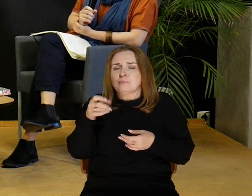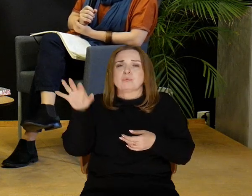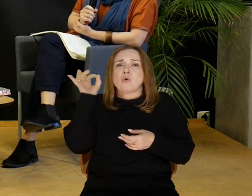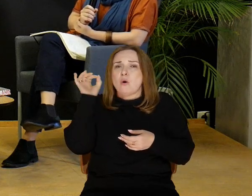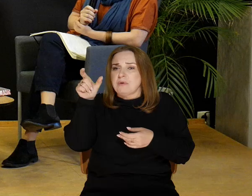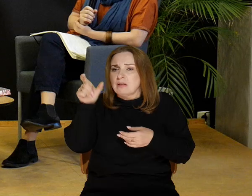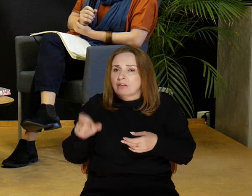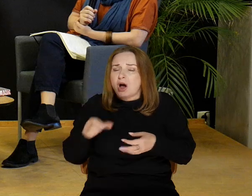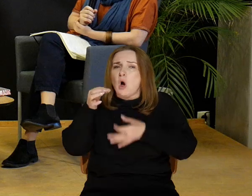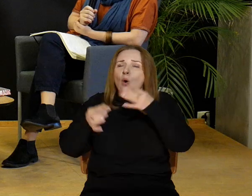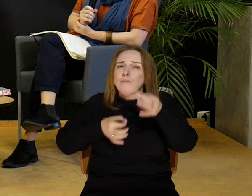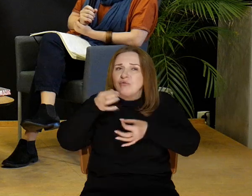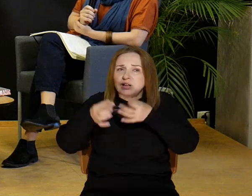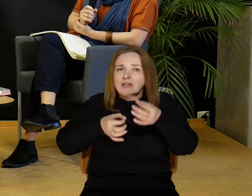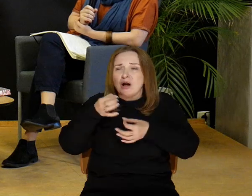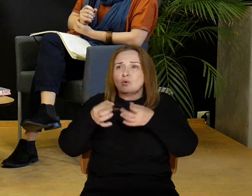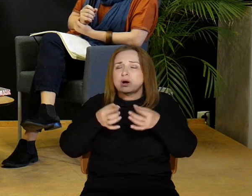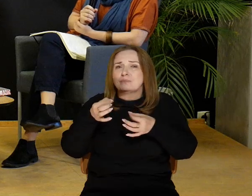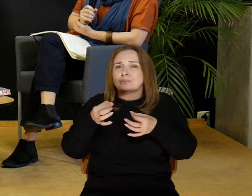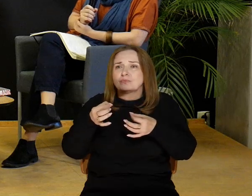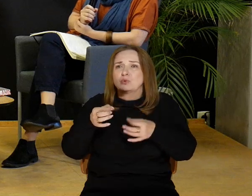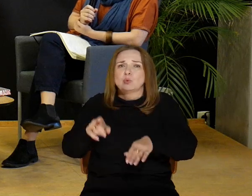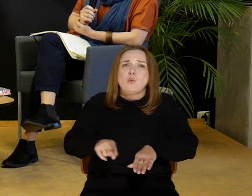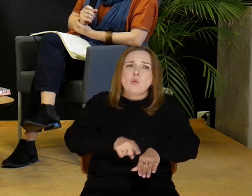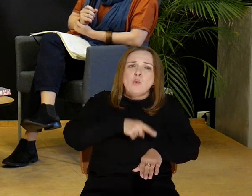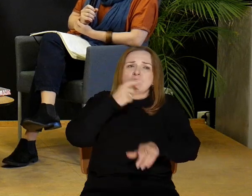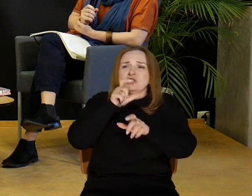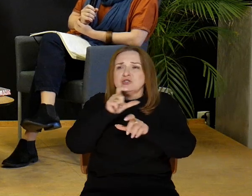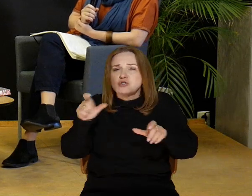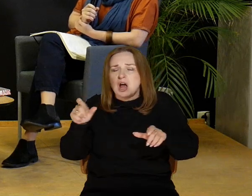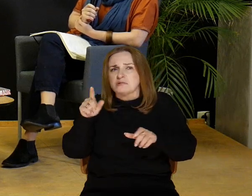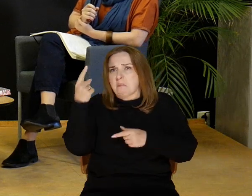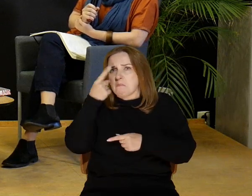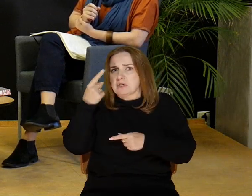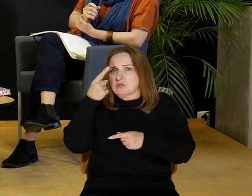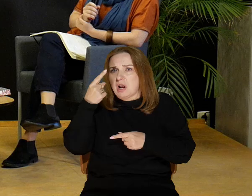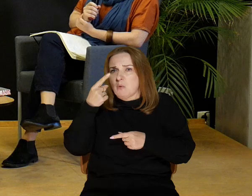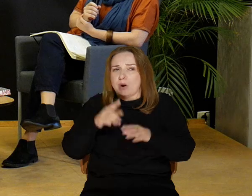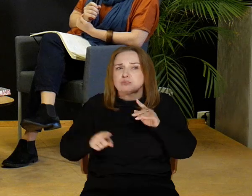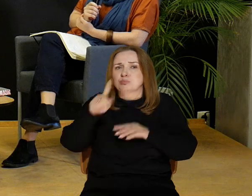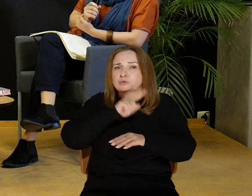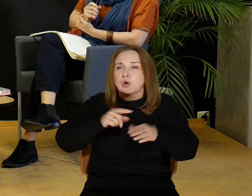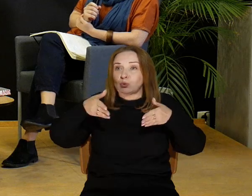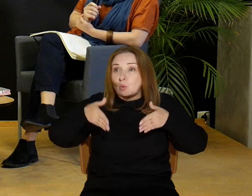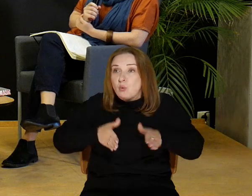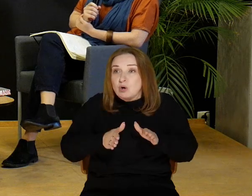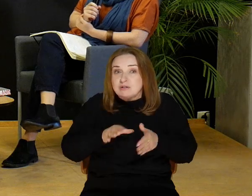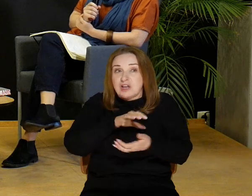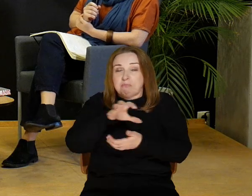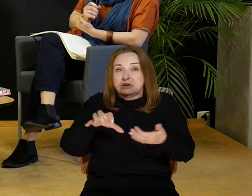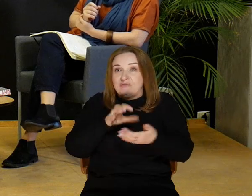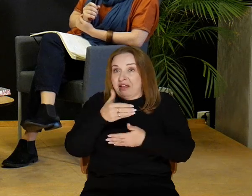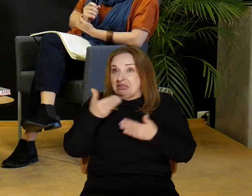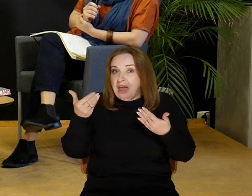kobieta, która mówiła, że przez bardzo długi czas ona była przekonana, że zanim się urodziła, świat nie istniał, że świat się